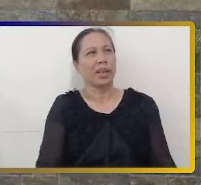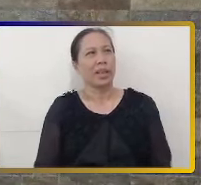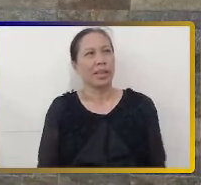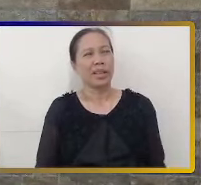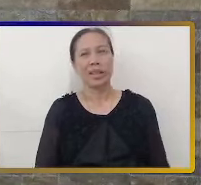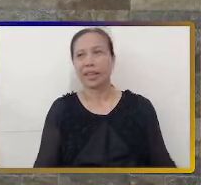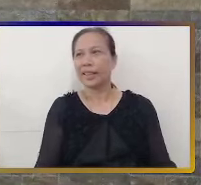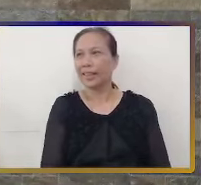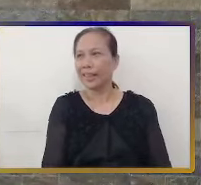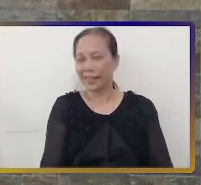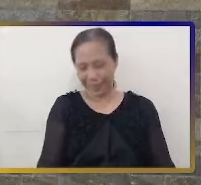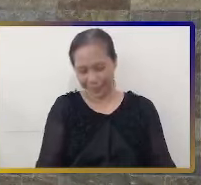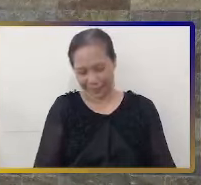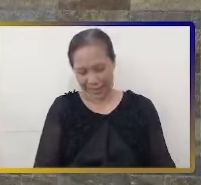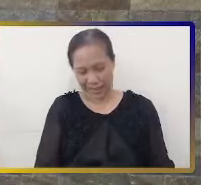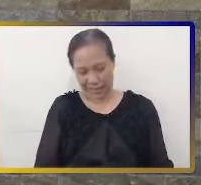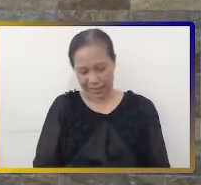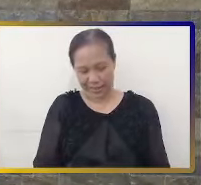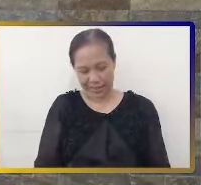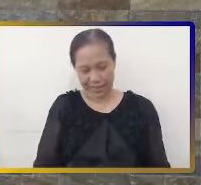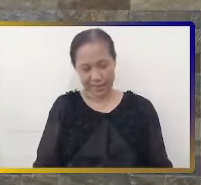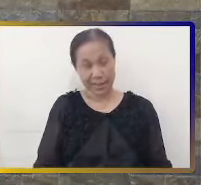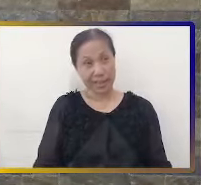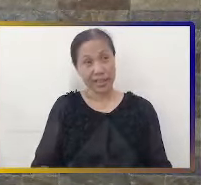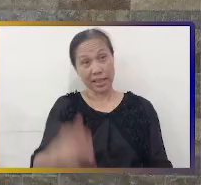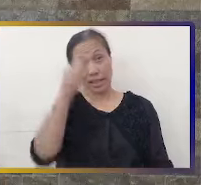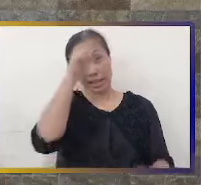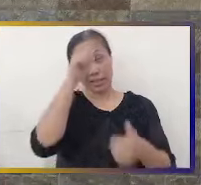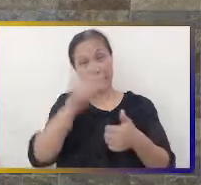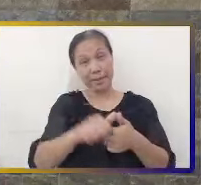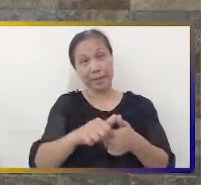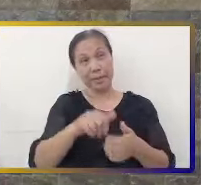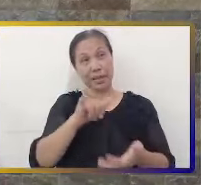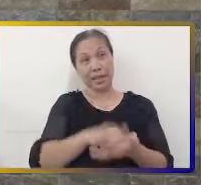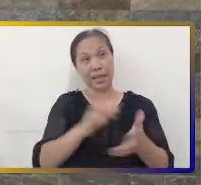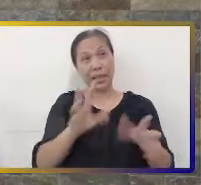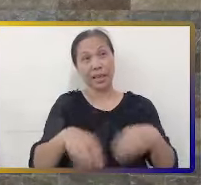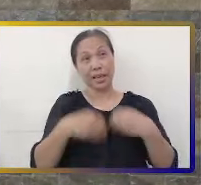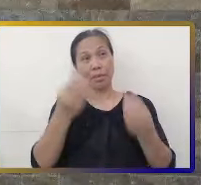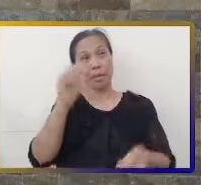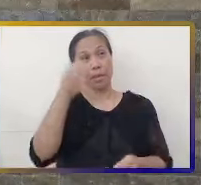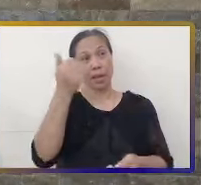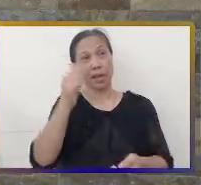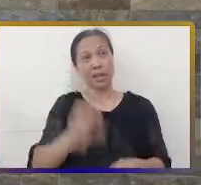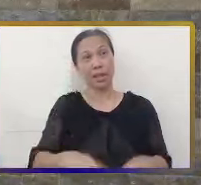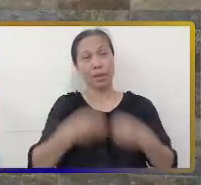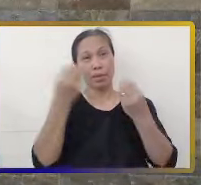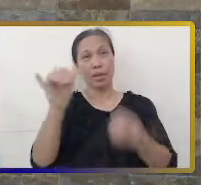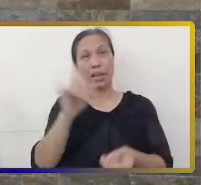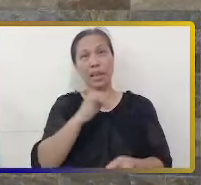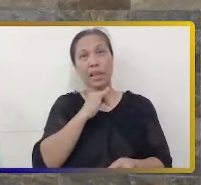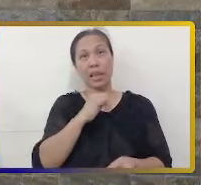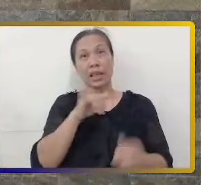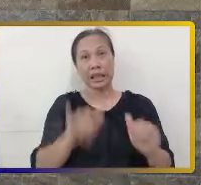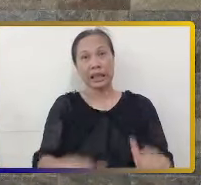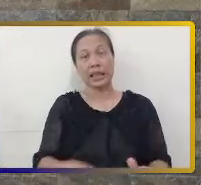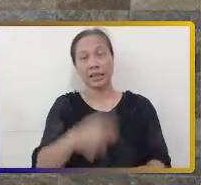kayo doon tandaan niyo po kapatid giving the tides and offering is still by